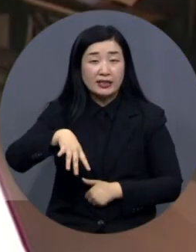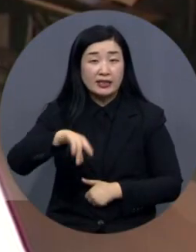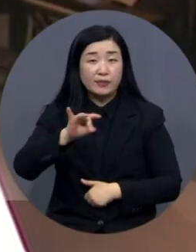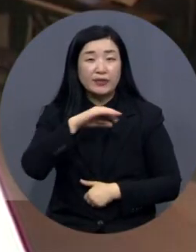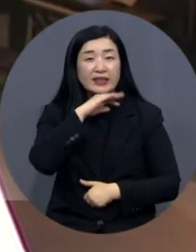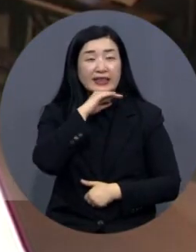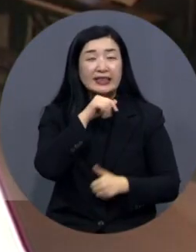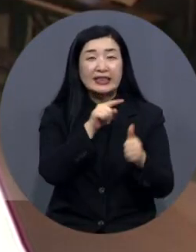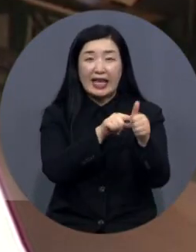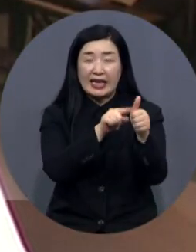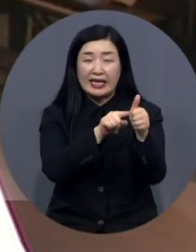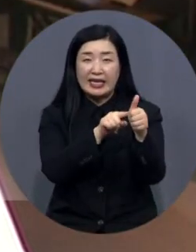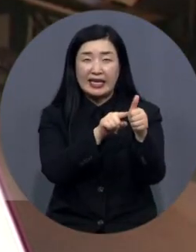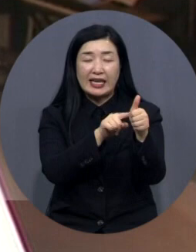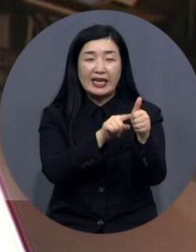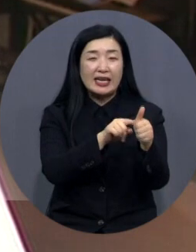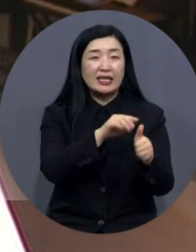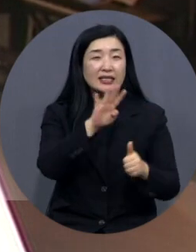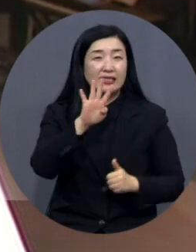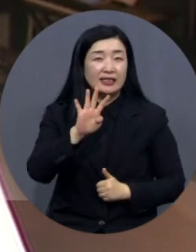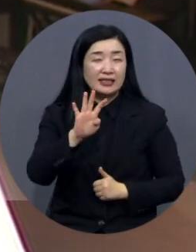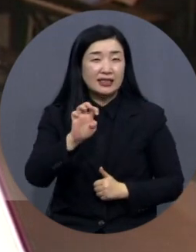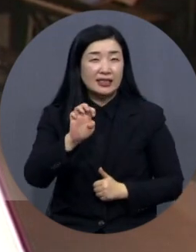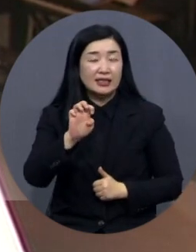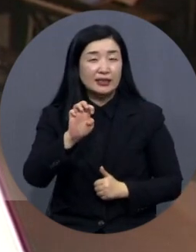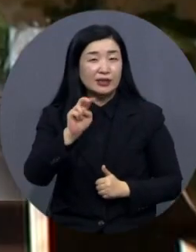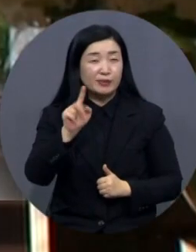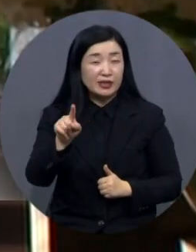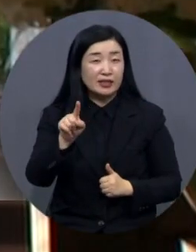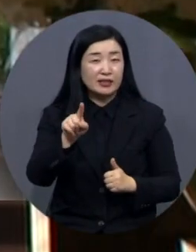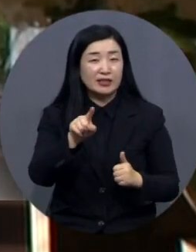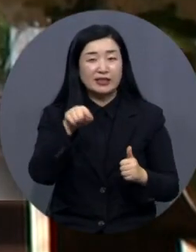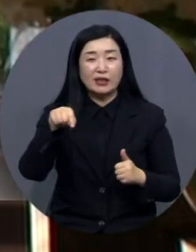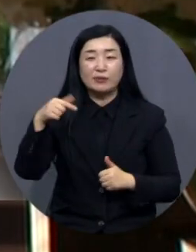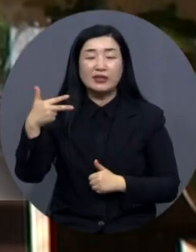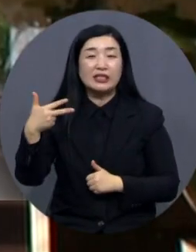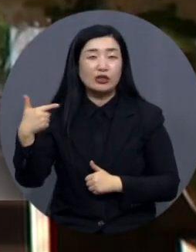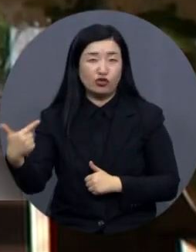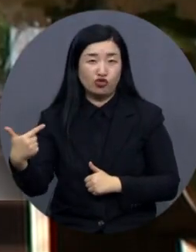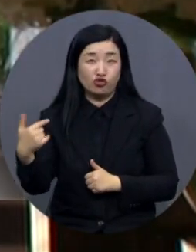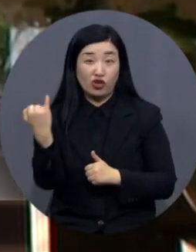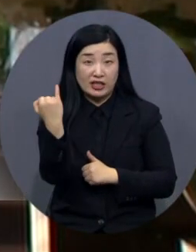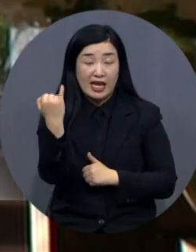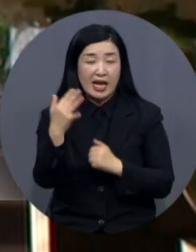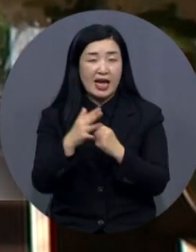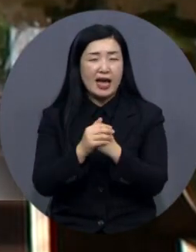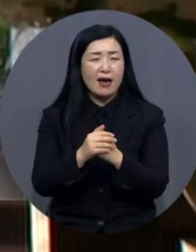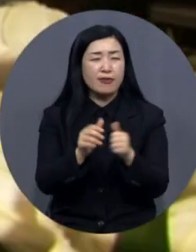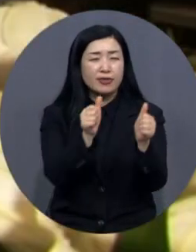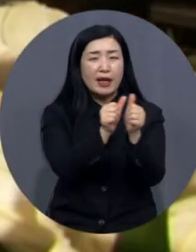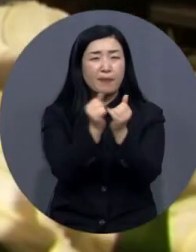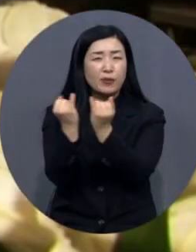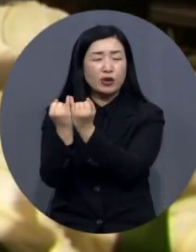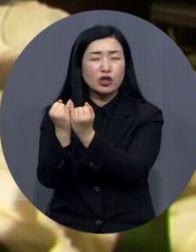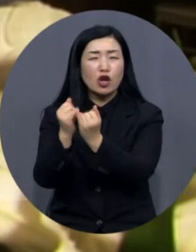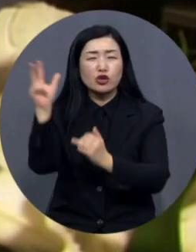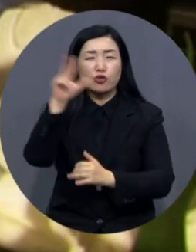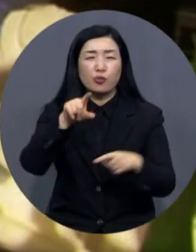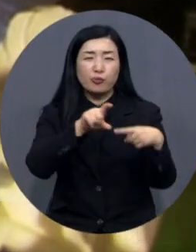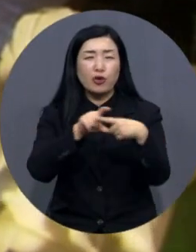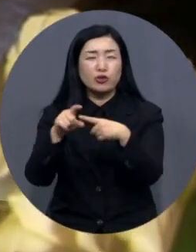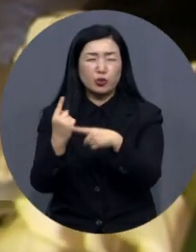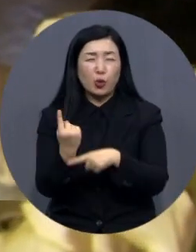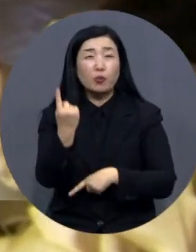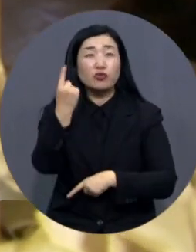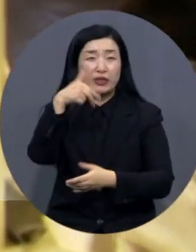남자 34.08세, 여자 31.76세로 남녀 모두 전국 평균보다 조금